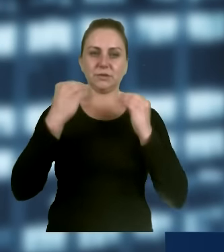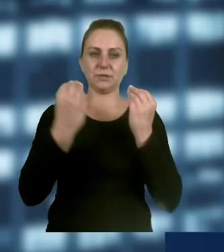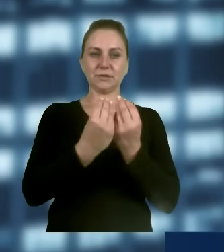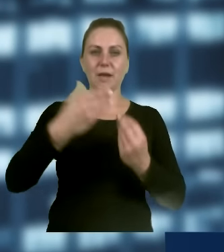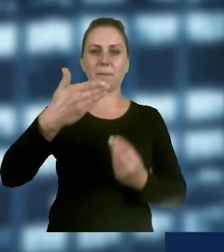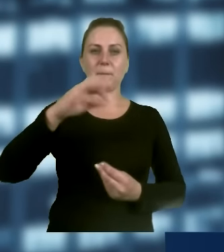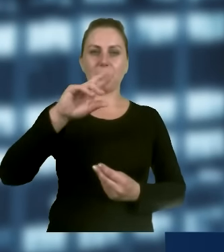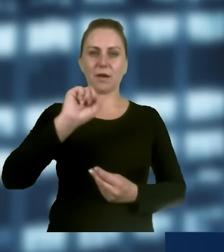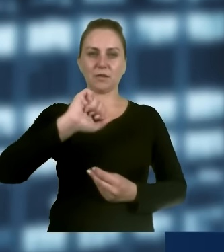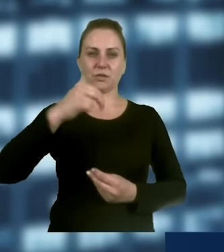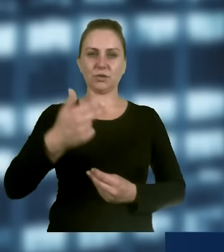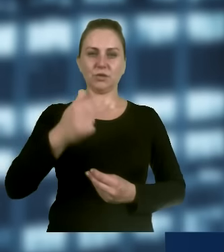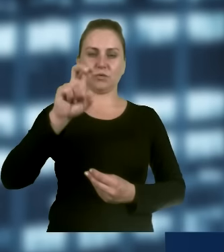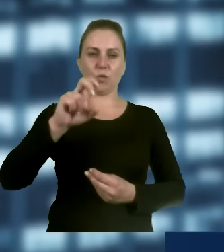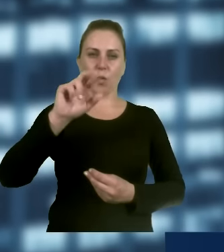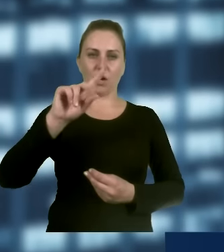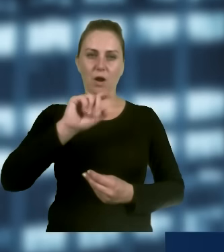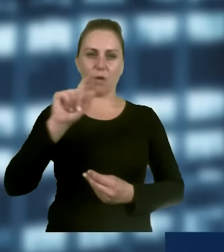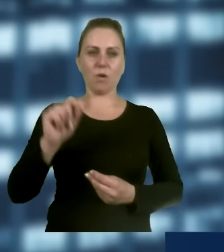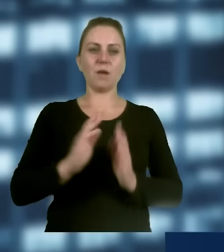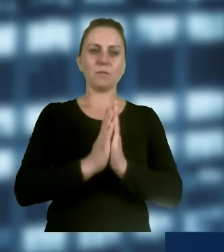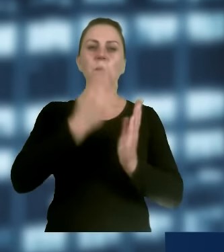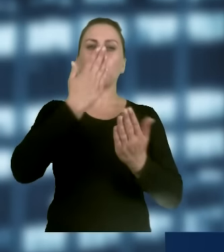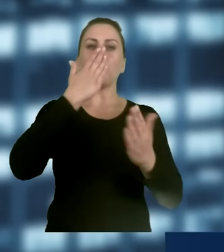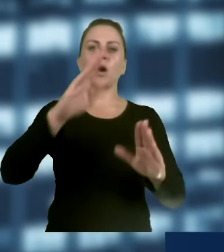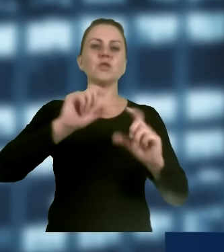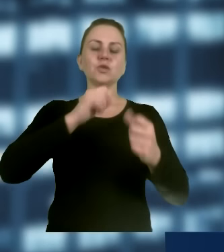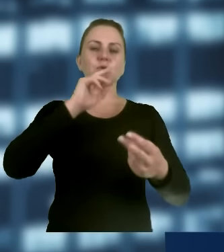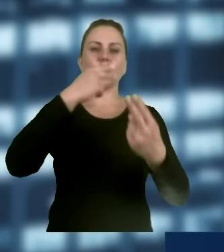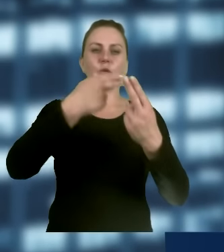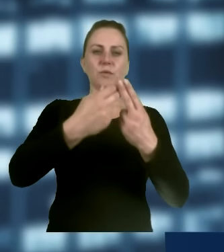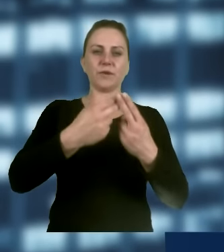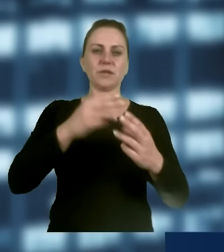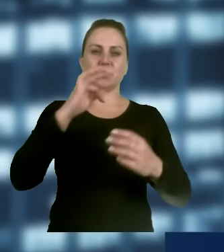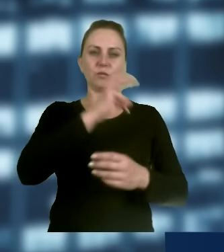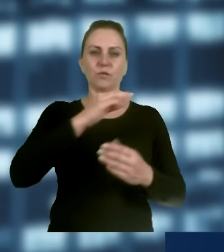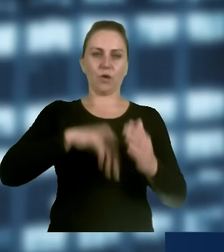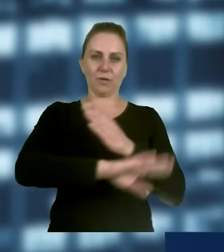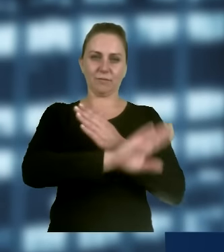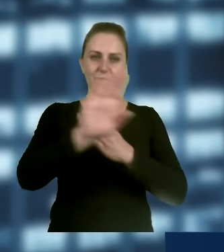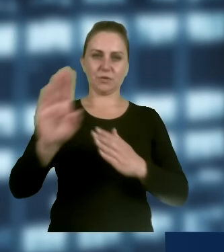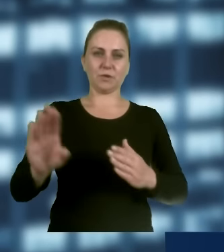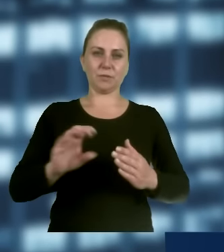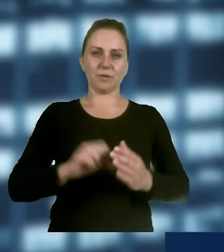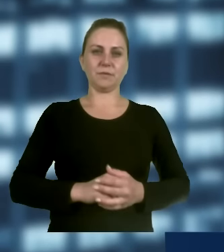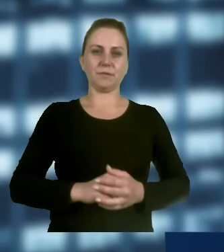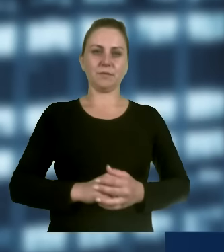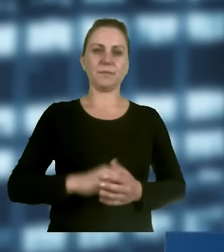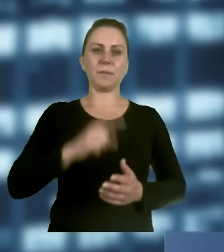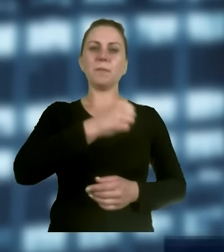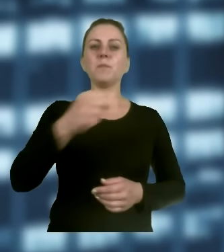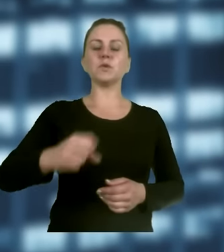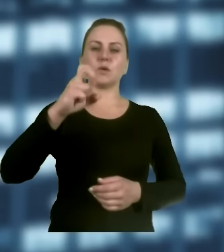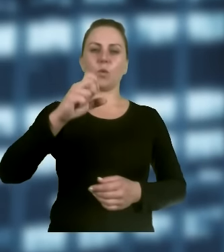Horała. Tarkino, pokażcie, co odpowiedział na to wystąpienie pana Laska, pan poseł Horała.